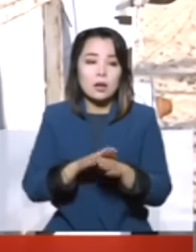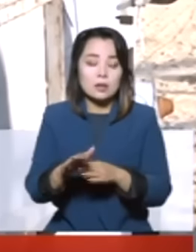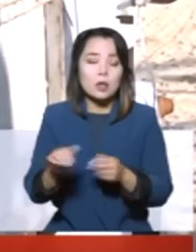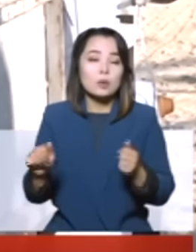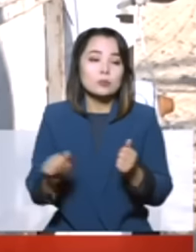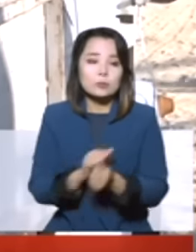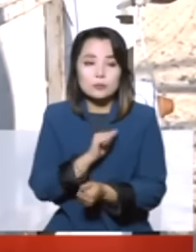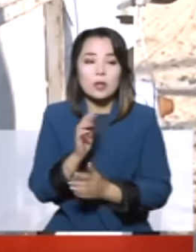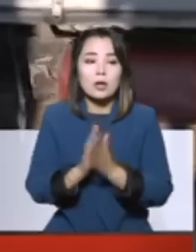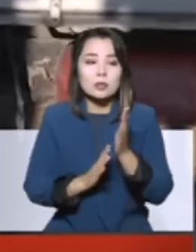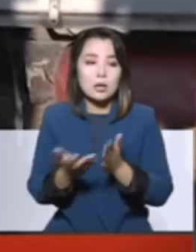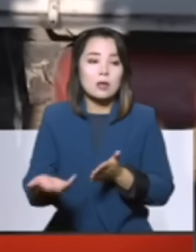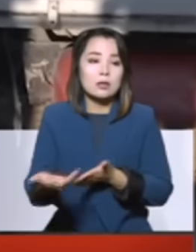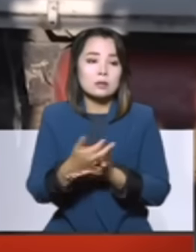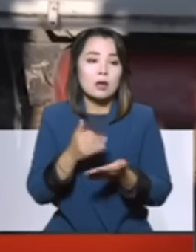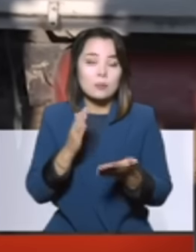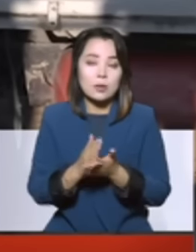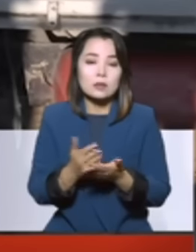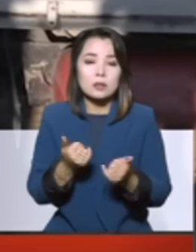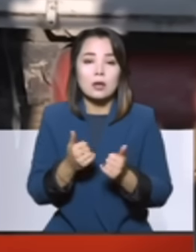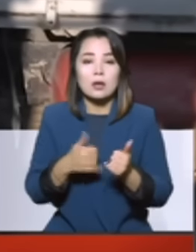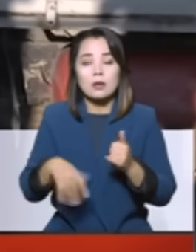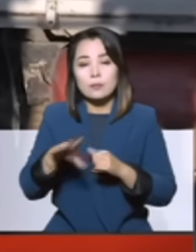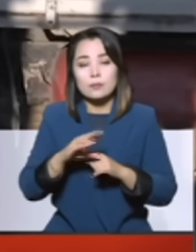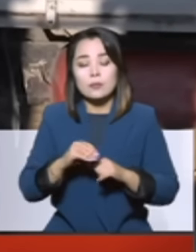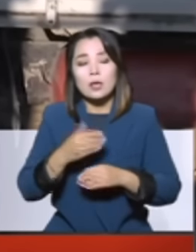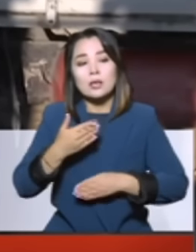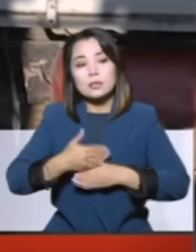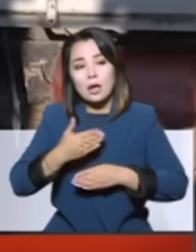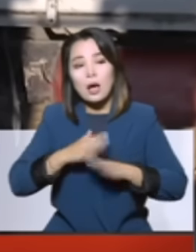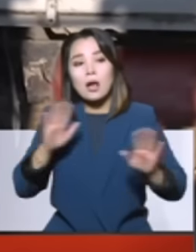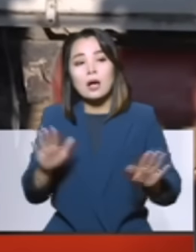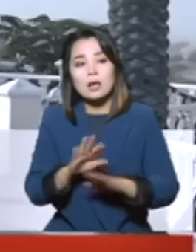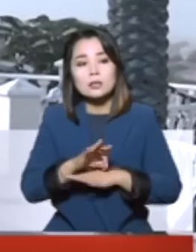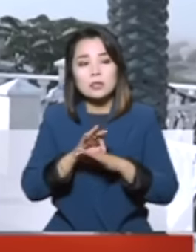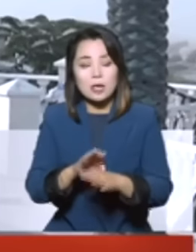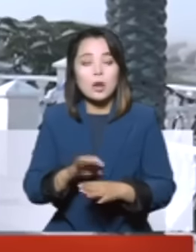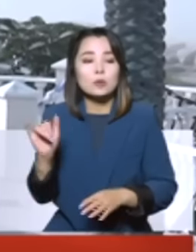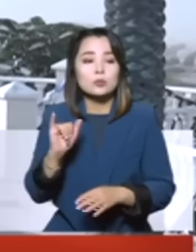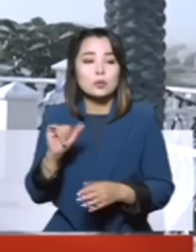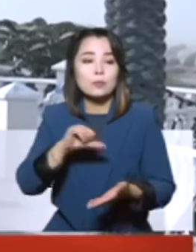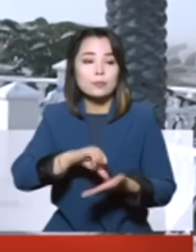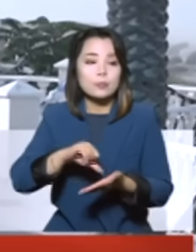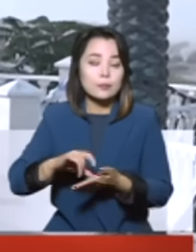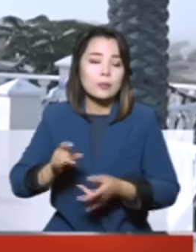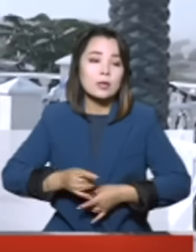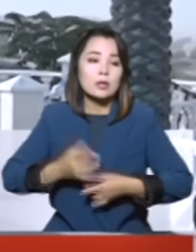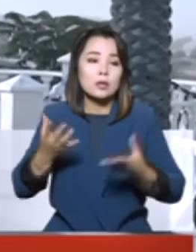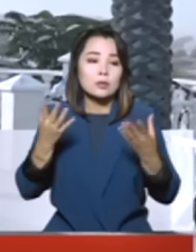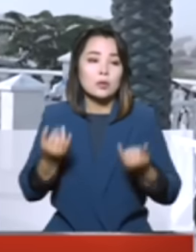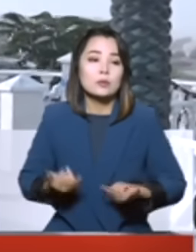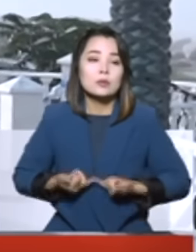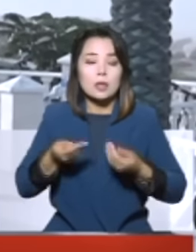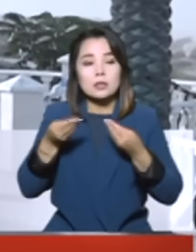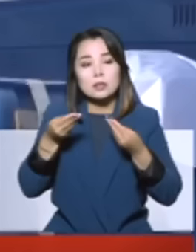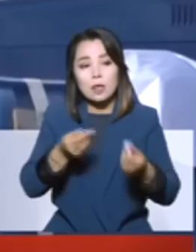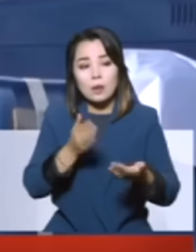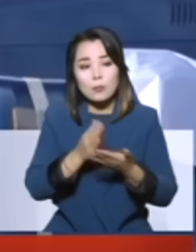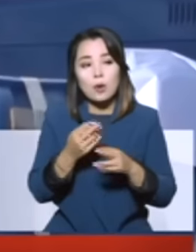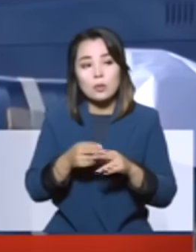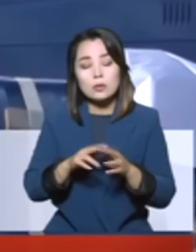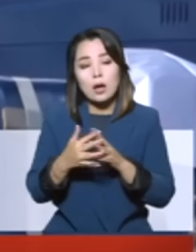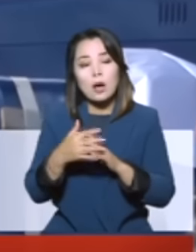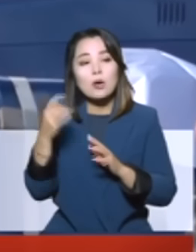қураған қамыс орылды. Дала сахнасында өнерпаздар ән салып, сенбілікке қатысқан көпшілікке мерекелік көңіл күй сыйлады. Сондай-ақ